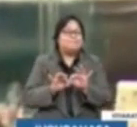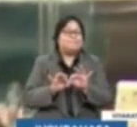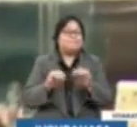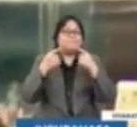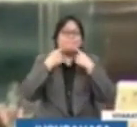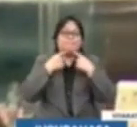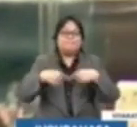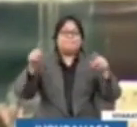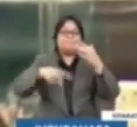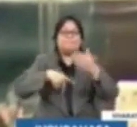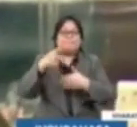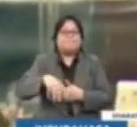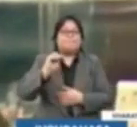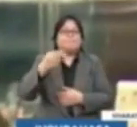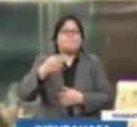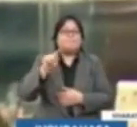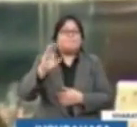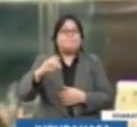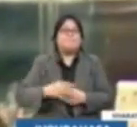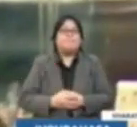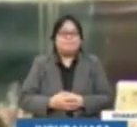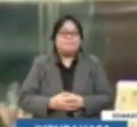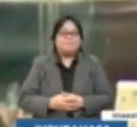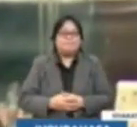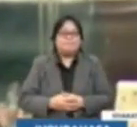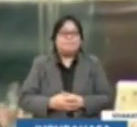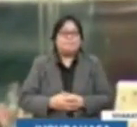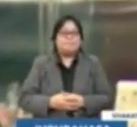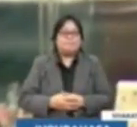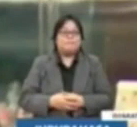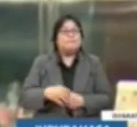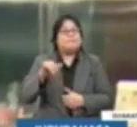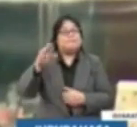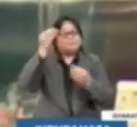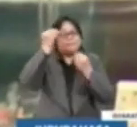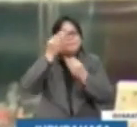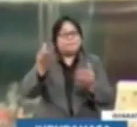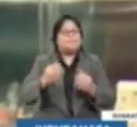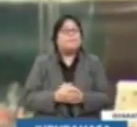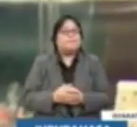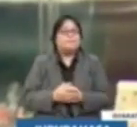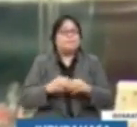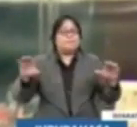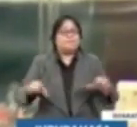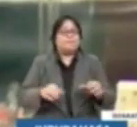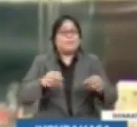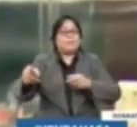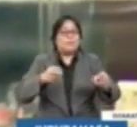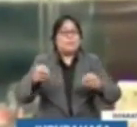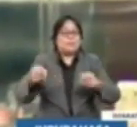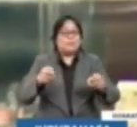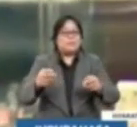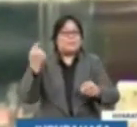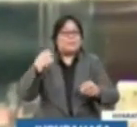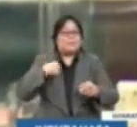kejayaan program MBC ini yang pomade melalui pelaksanaan inisiatif-inisiatif